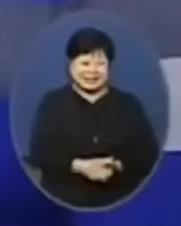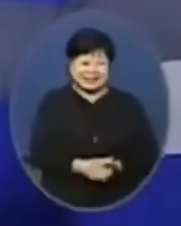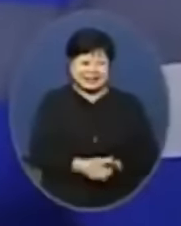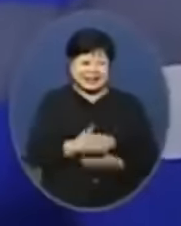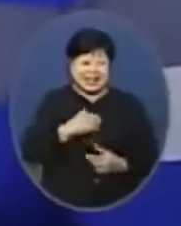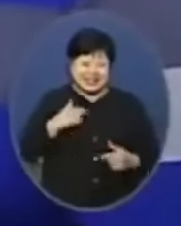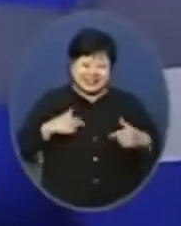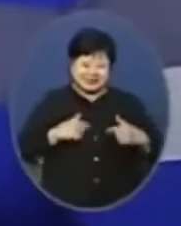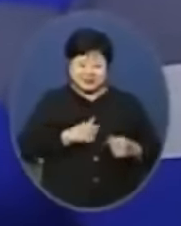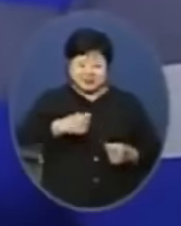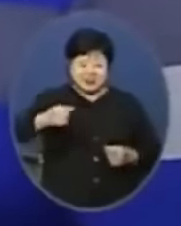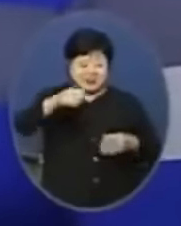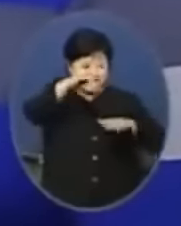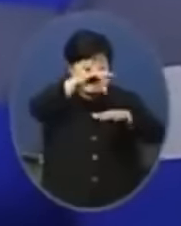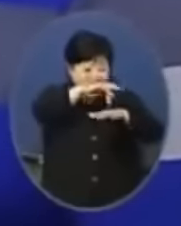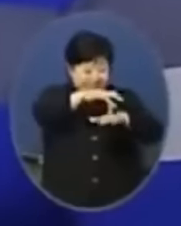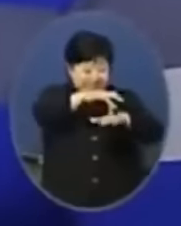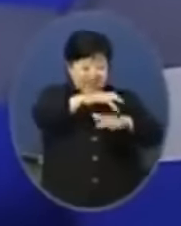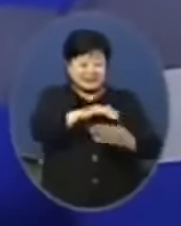나에게 기쁨을 빼앗는 마귀야,